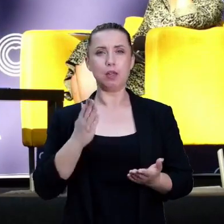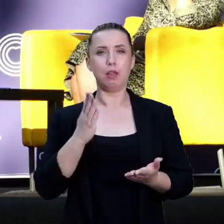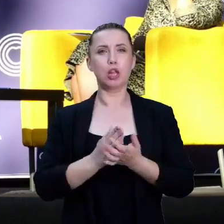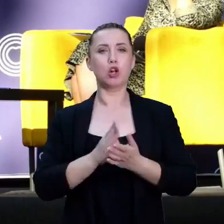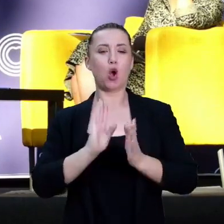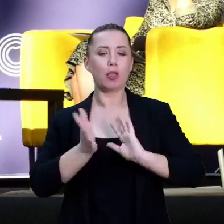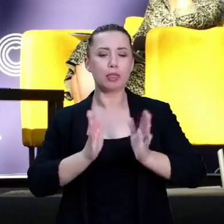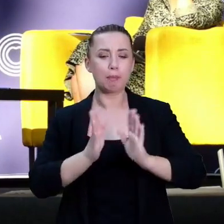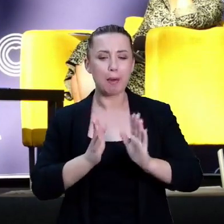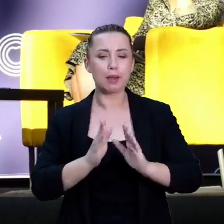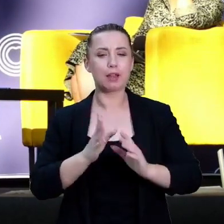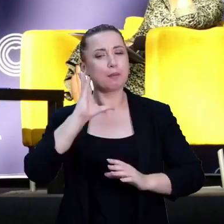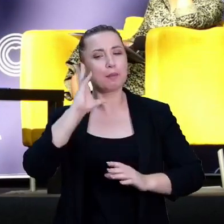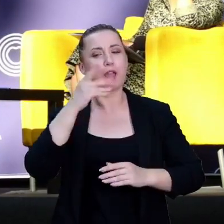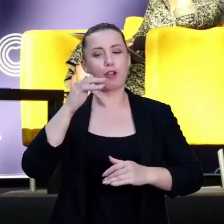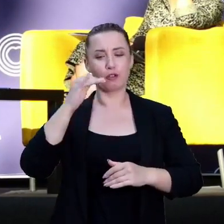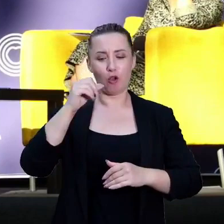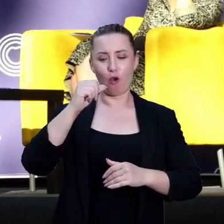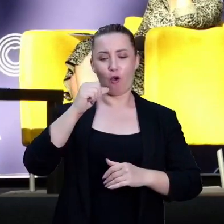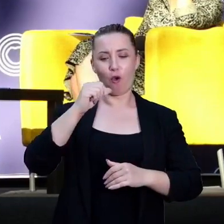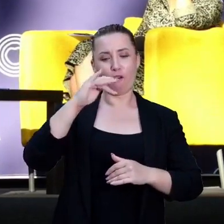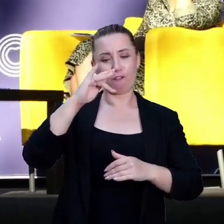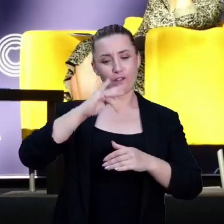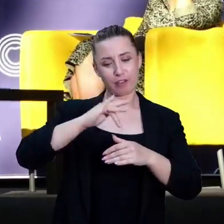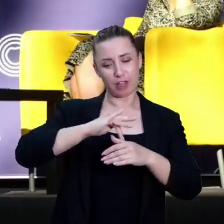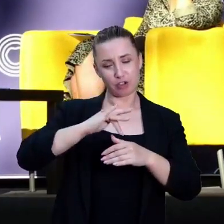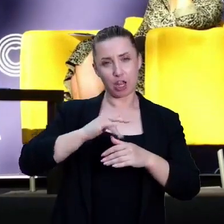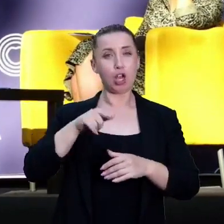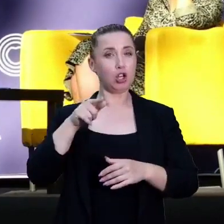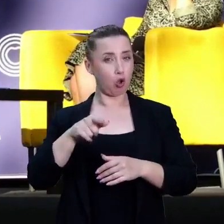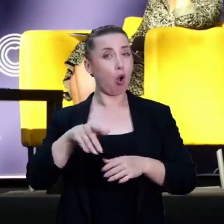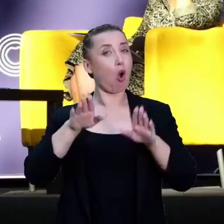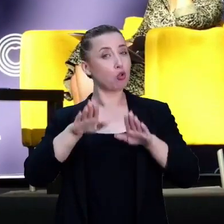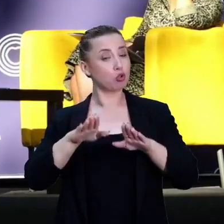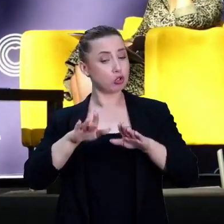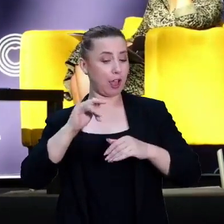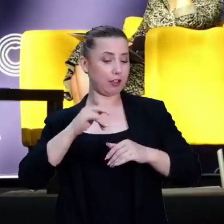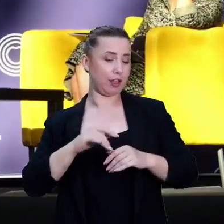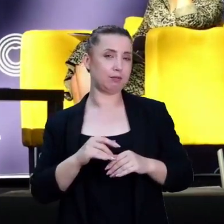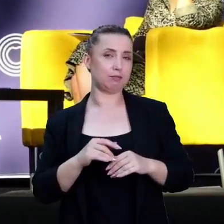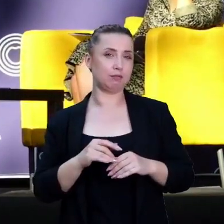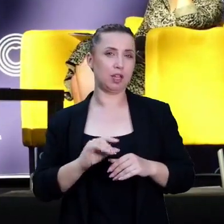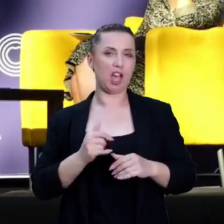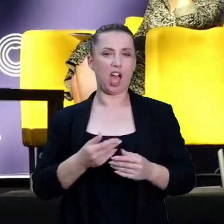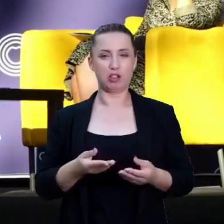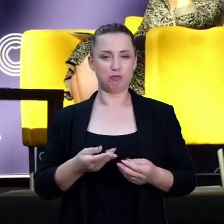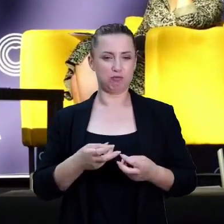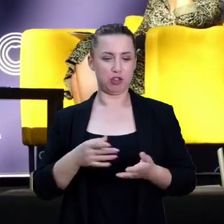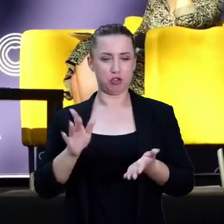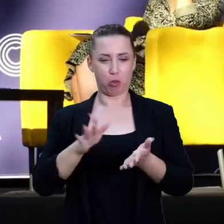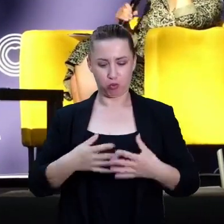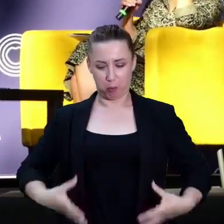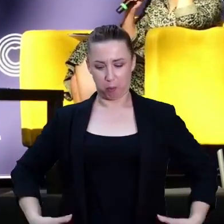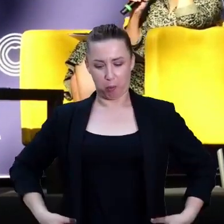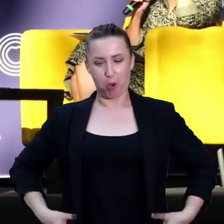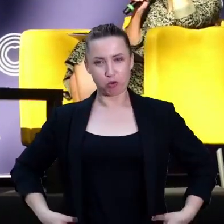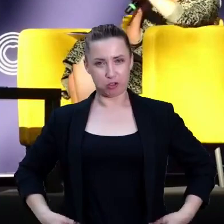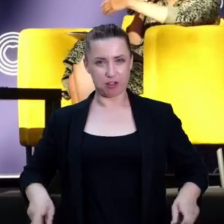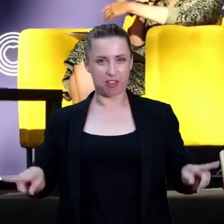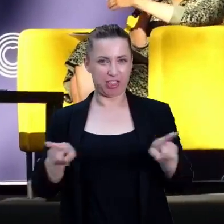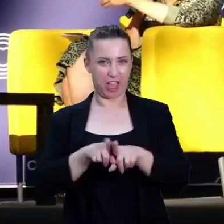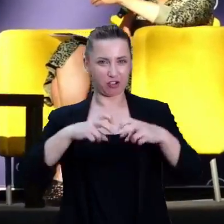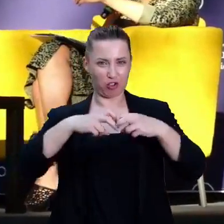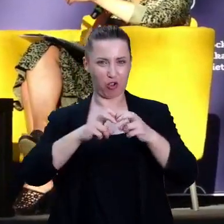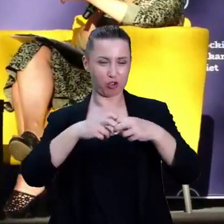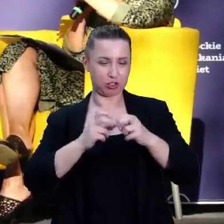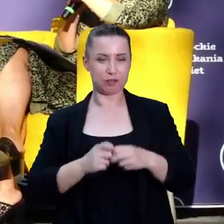piękno wewnętrzne i to na pewno jest coś, co zostanie z nami na dłużej niż tkanka tłuszczowa i kości. Ale